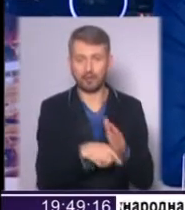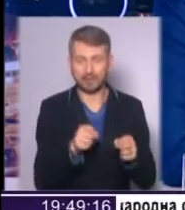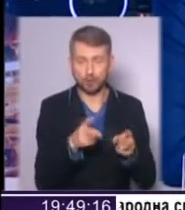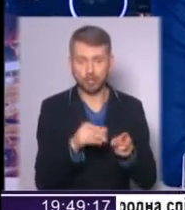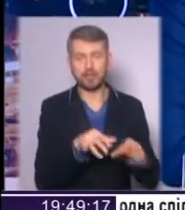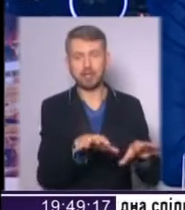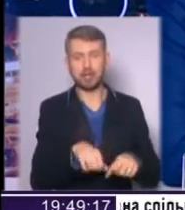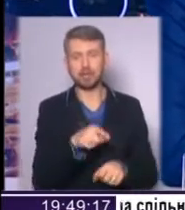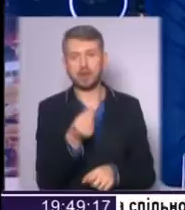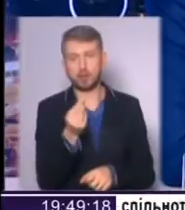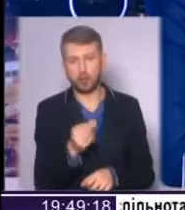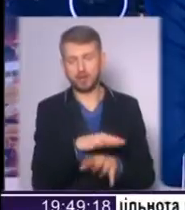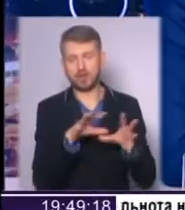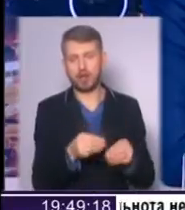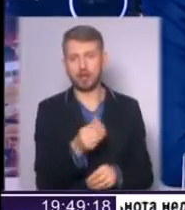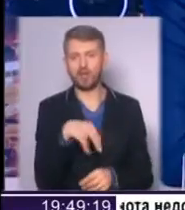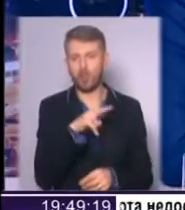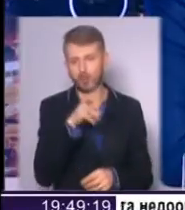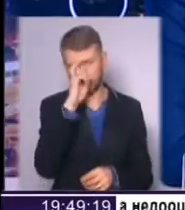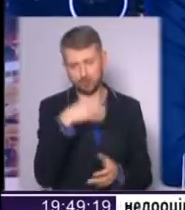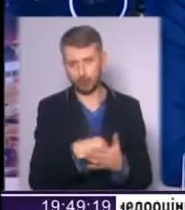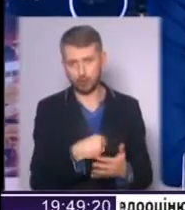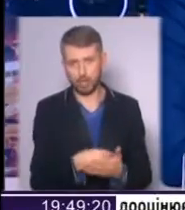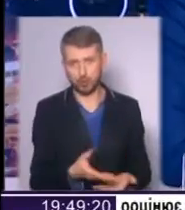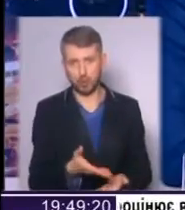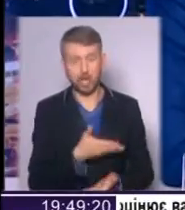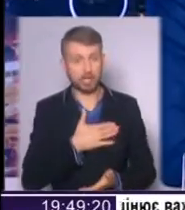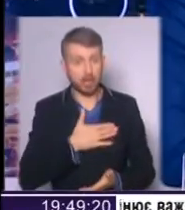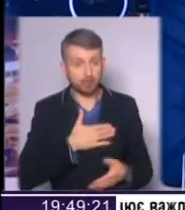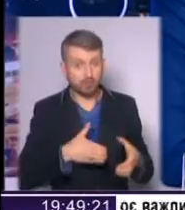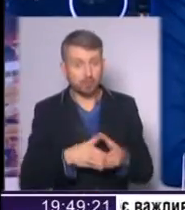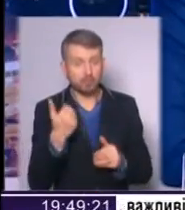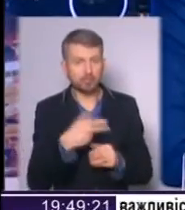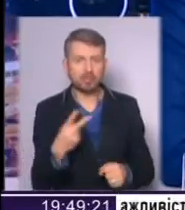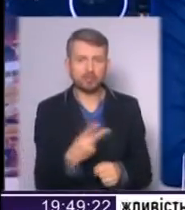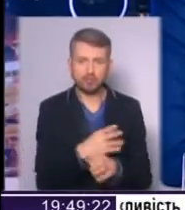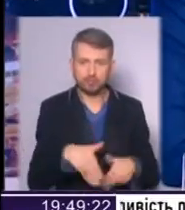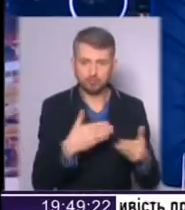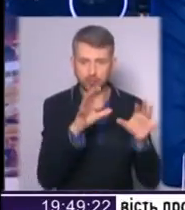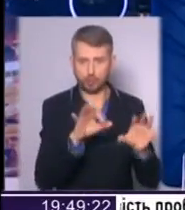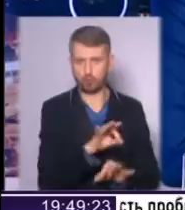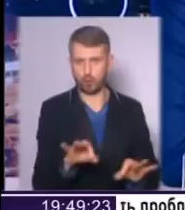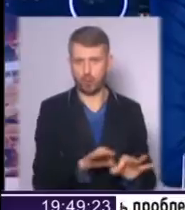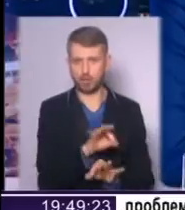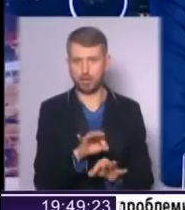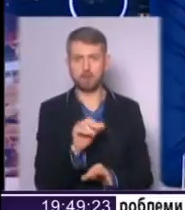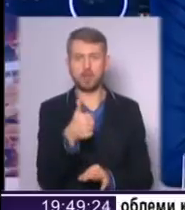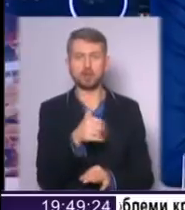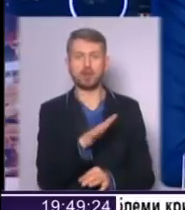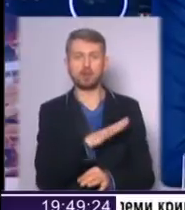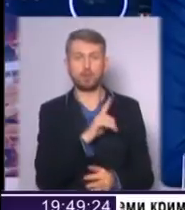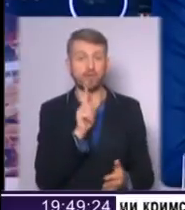забрати ці гроші в загальний фонд державного бюджету. Нами, як комітетом, вже двічі вносився відповідний законопроект. Перший був